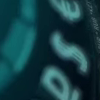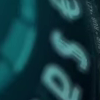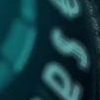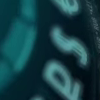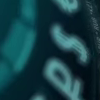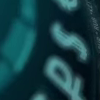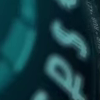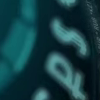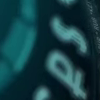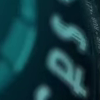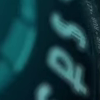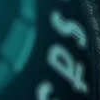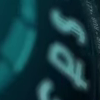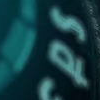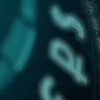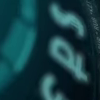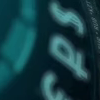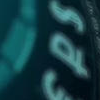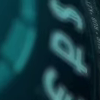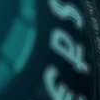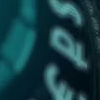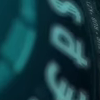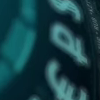Евро 428 теңге 78 тиын.